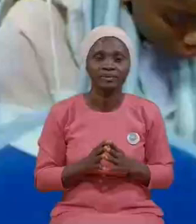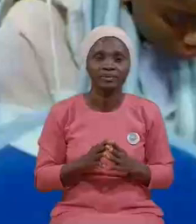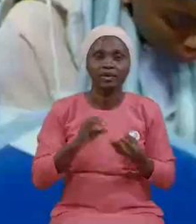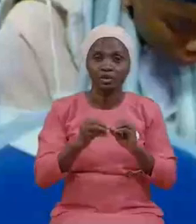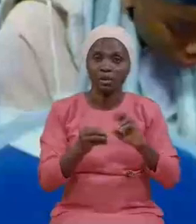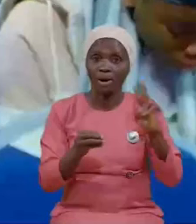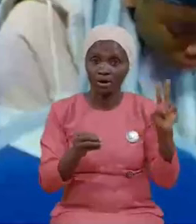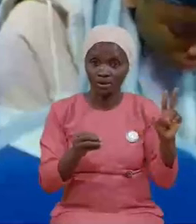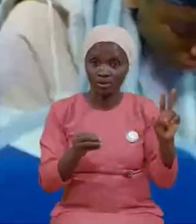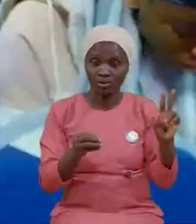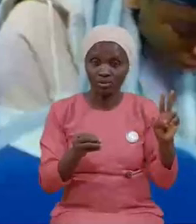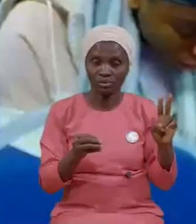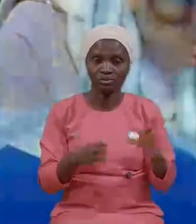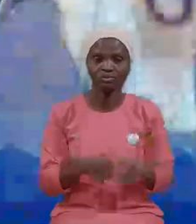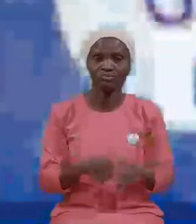Deuxième point,